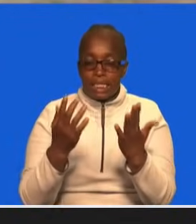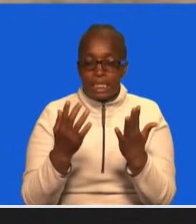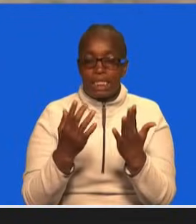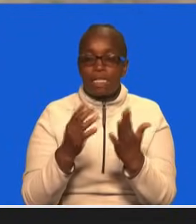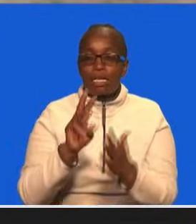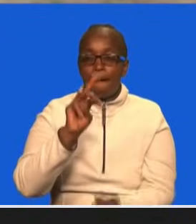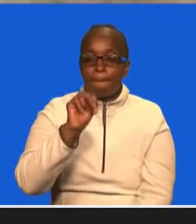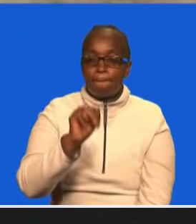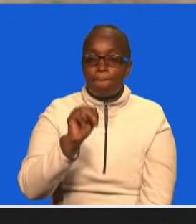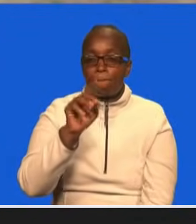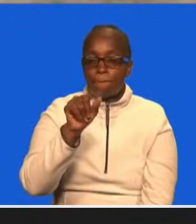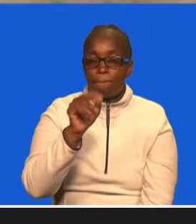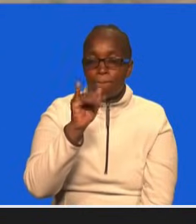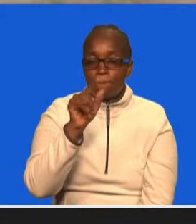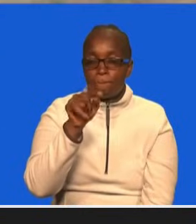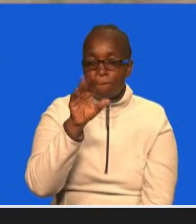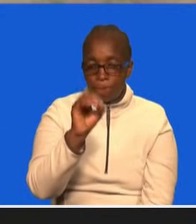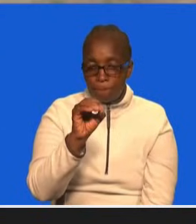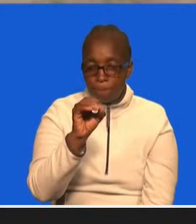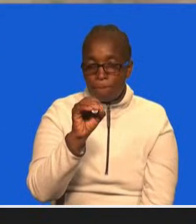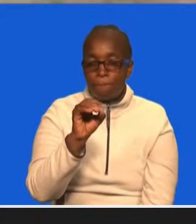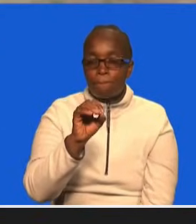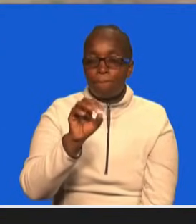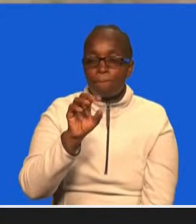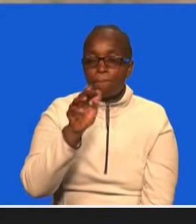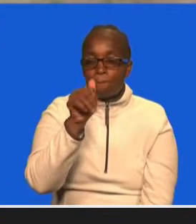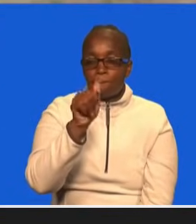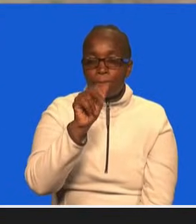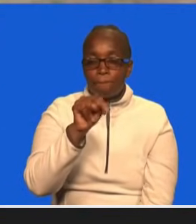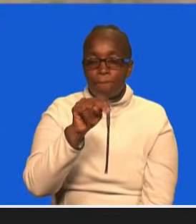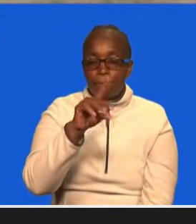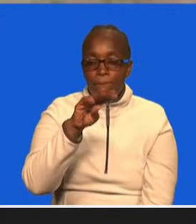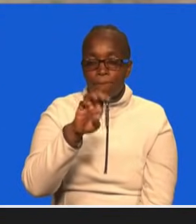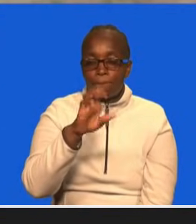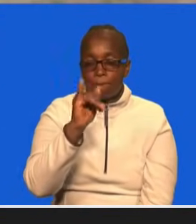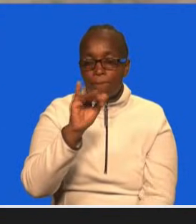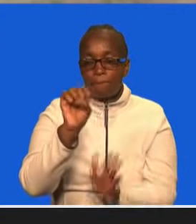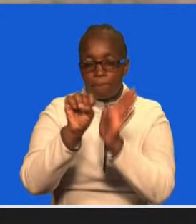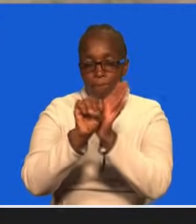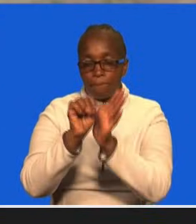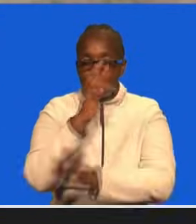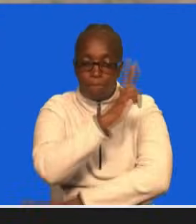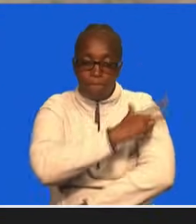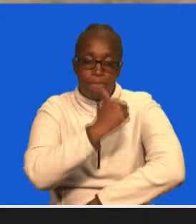Kwa hivyo Mutito Andei Sub County Hospital leo